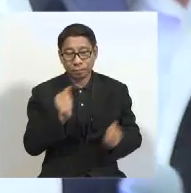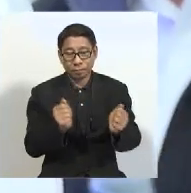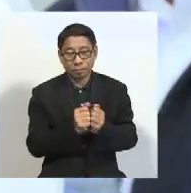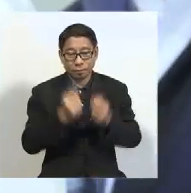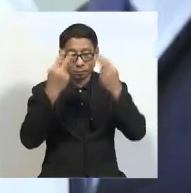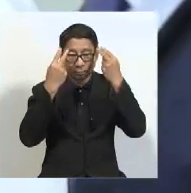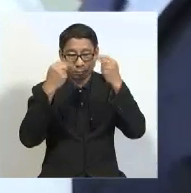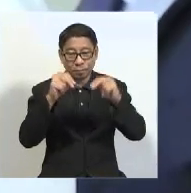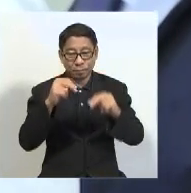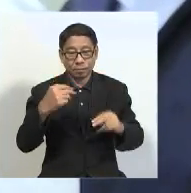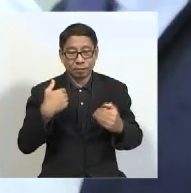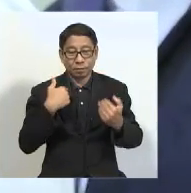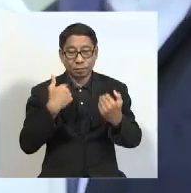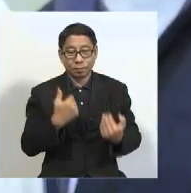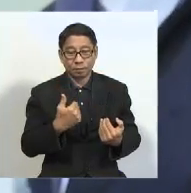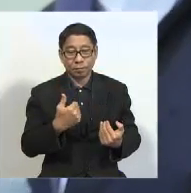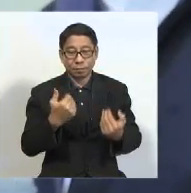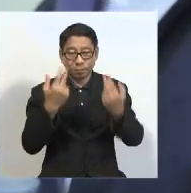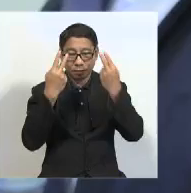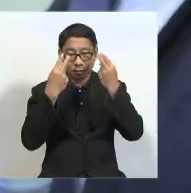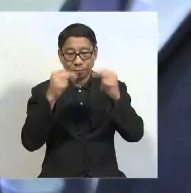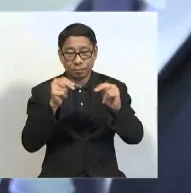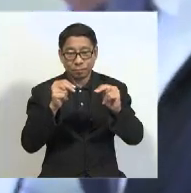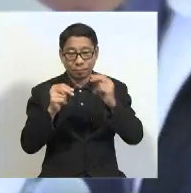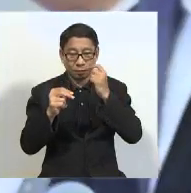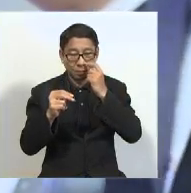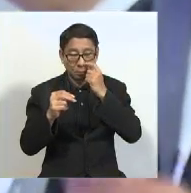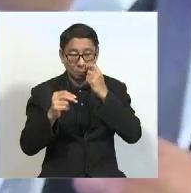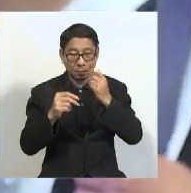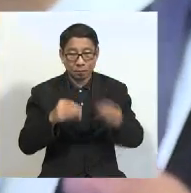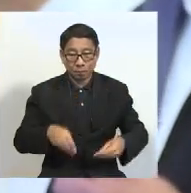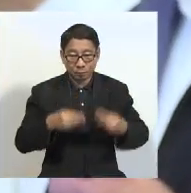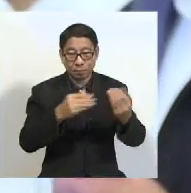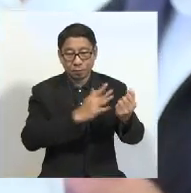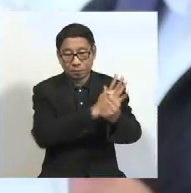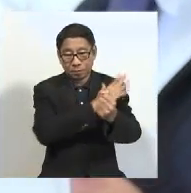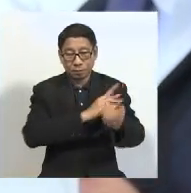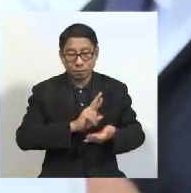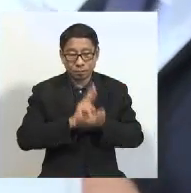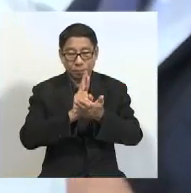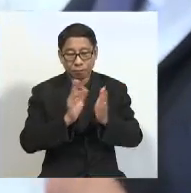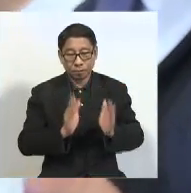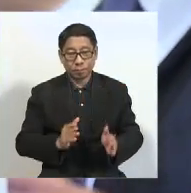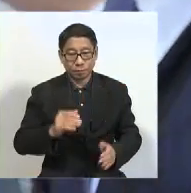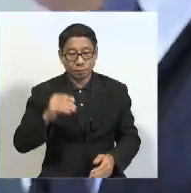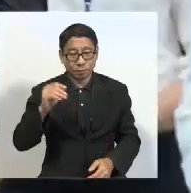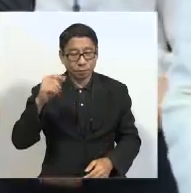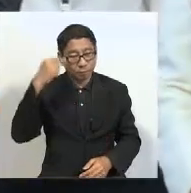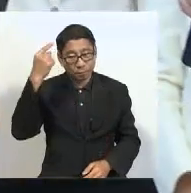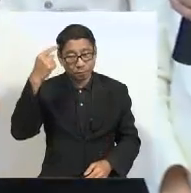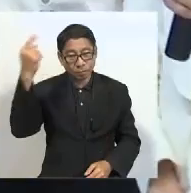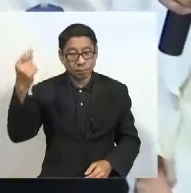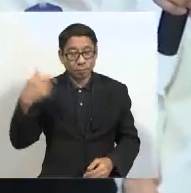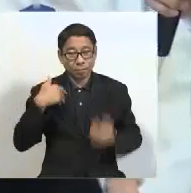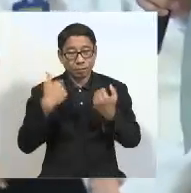ายกรัฐมนตรีด้วยซึ่งท่านนายกรัฐมนตรีก็เลยได้มอบบทเพลงรางวัลแด่คนช่างฝันและเพลงจับ